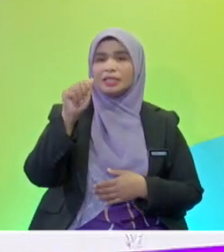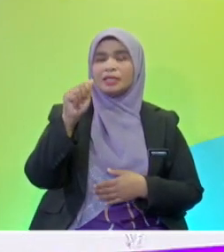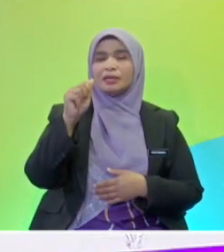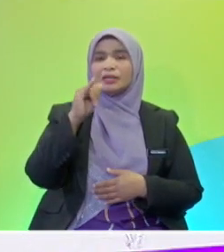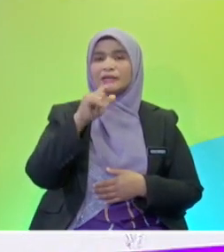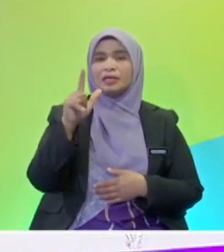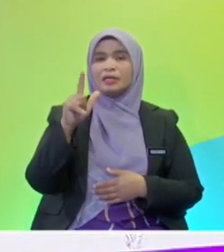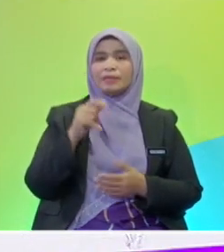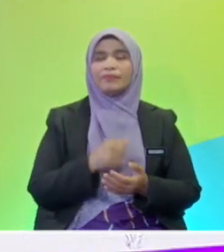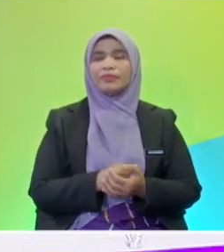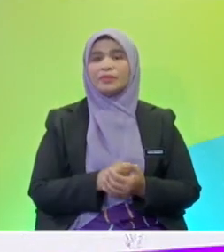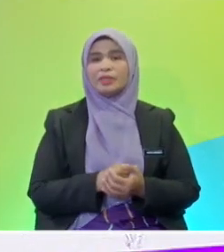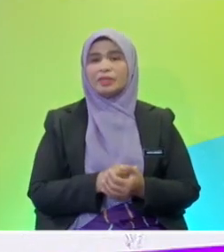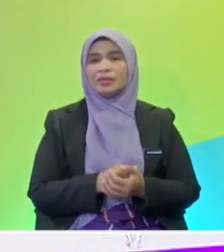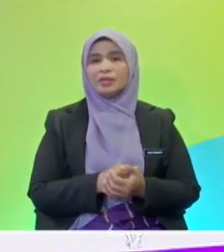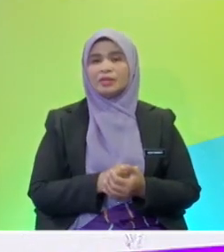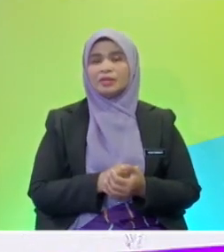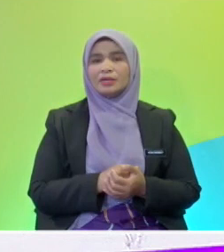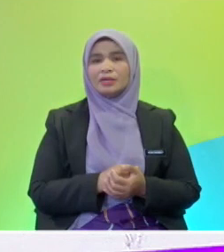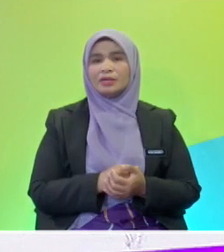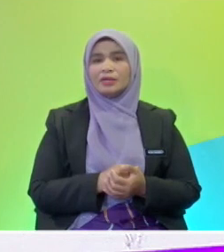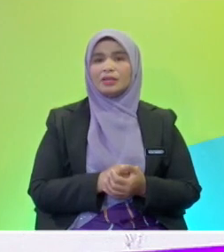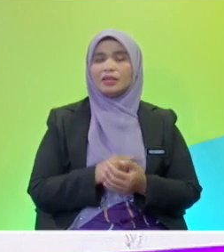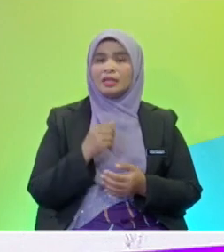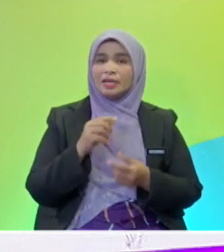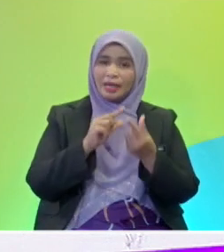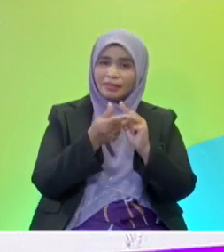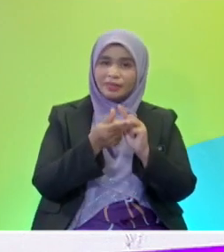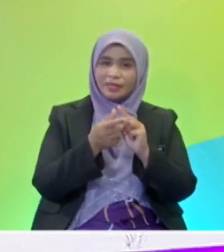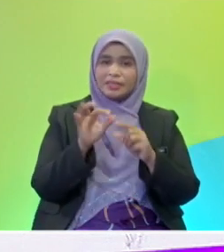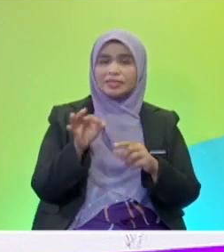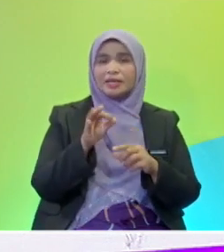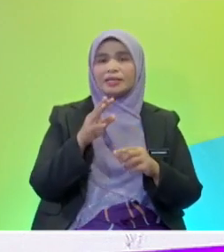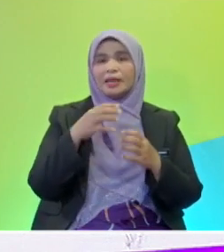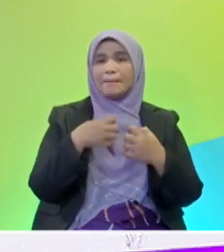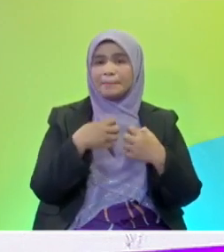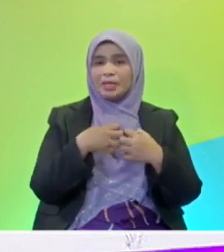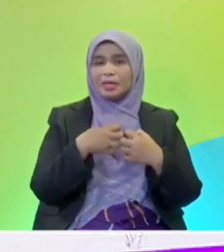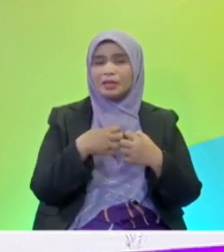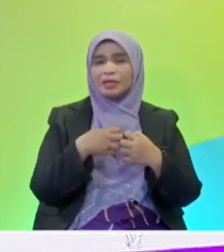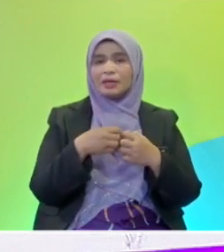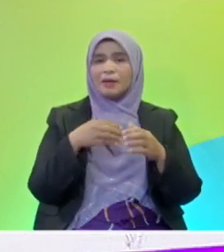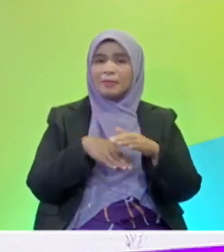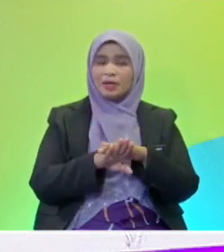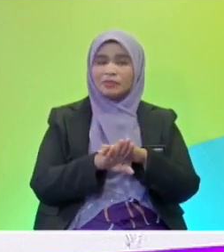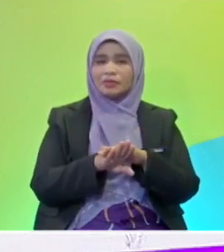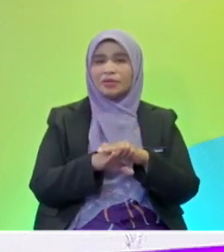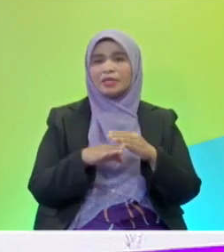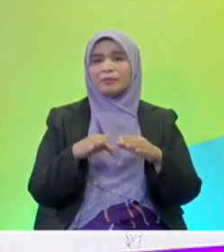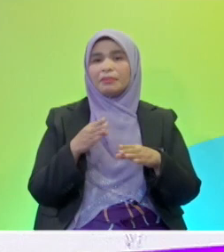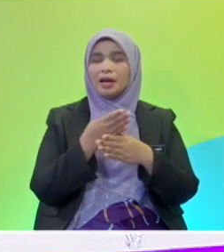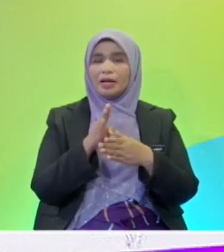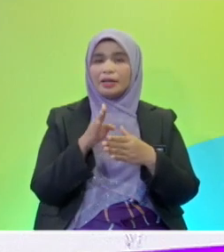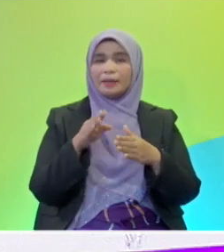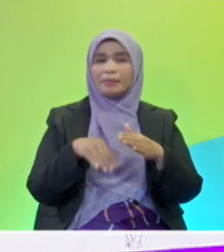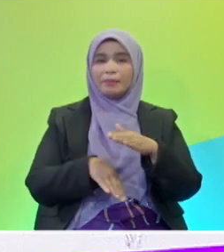Panggil jahitan patah balik a okey dia gantikan jahitan mesin okey caranya ialah kita masukkan di bahagian bawah ikut garis tersebut okey